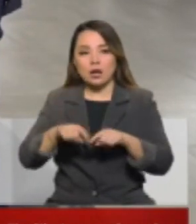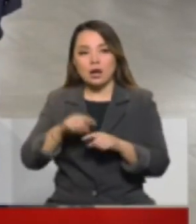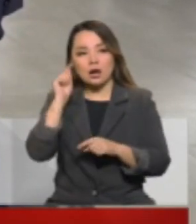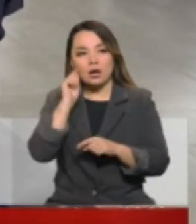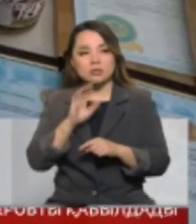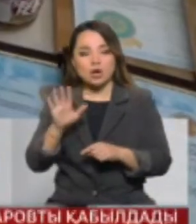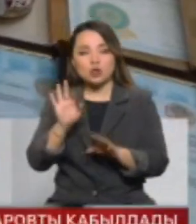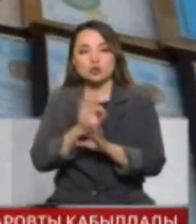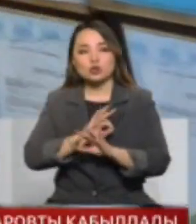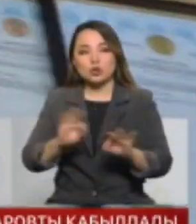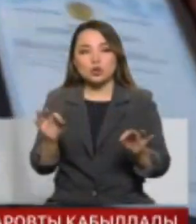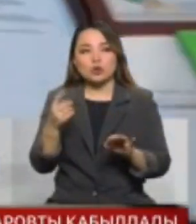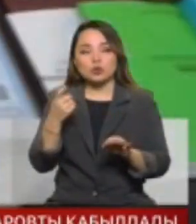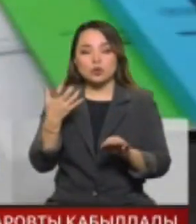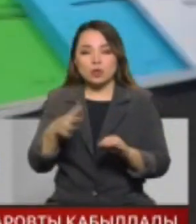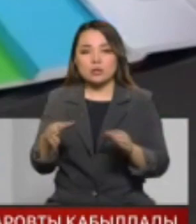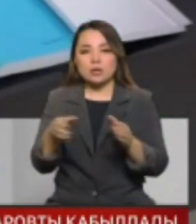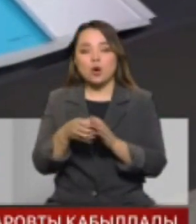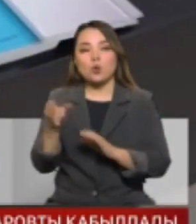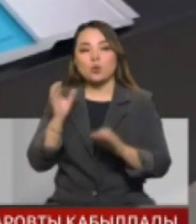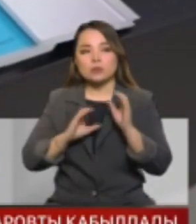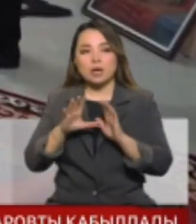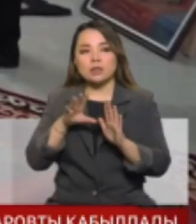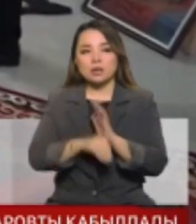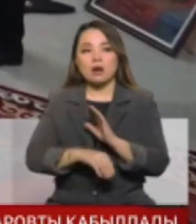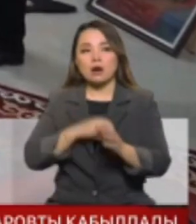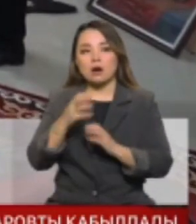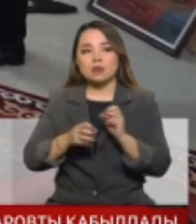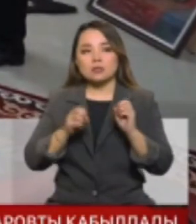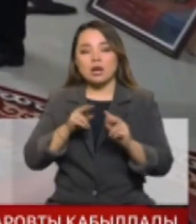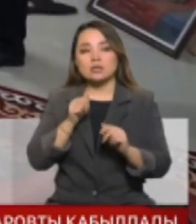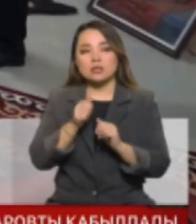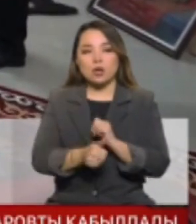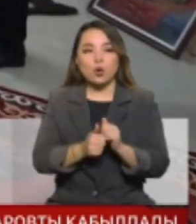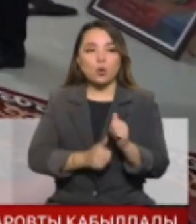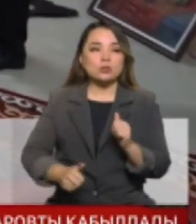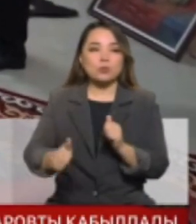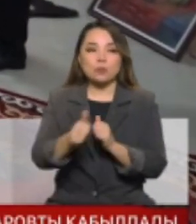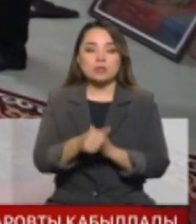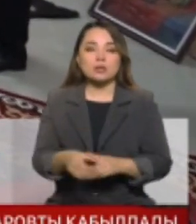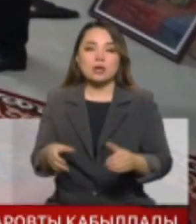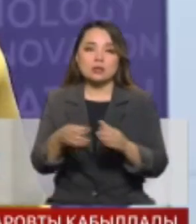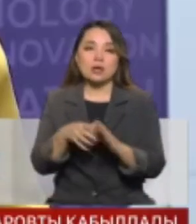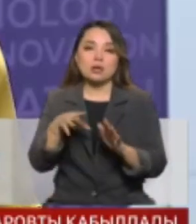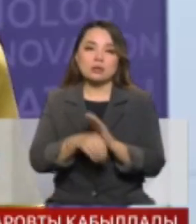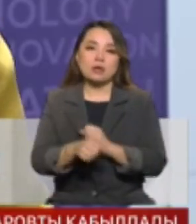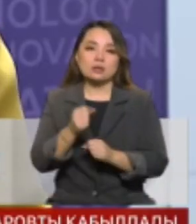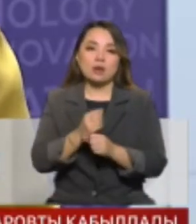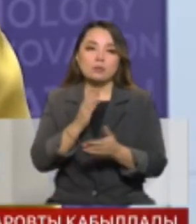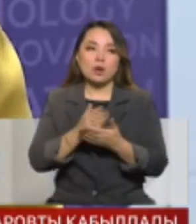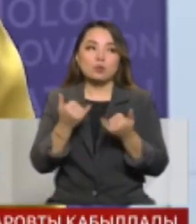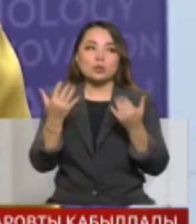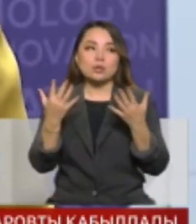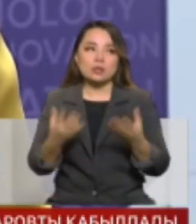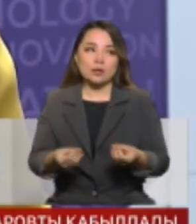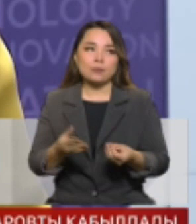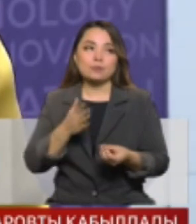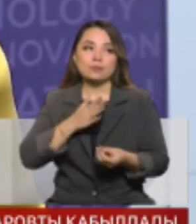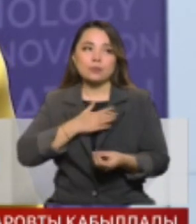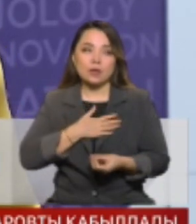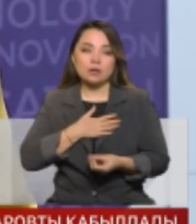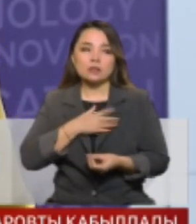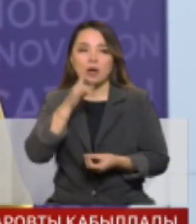Азиядағы үздік 150 университеттің қатарына кіріп, әлемдік рейтингтегі көшбасшылар қатарына қосылды. Қазіргі таңда